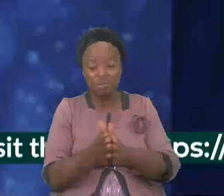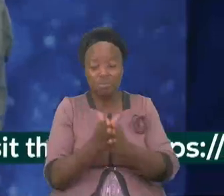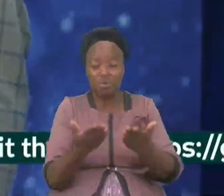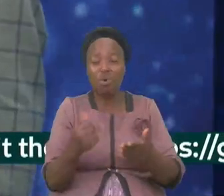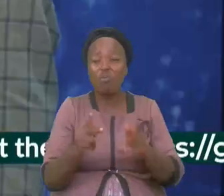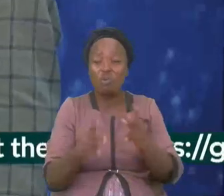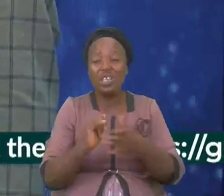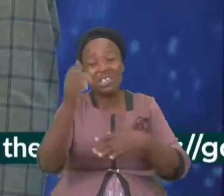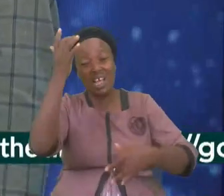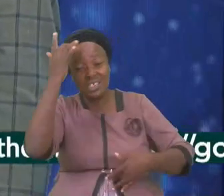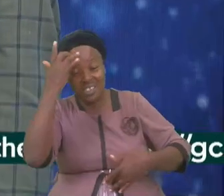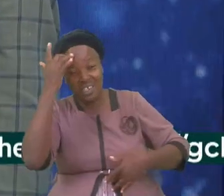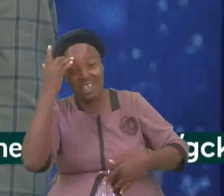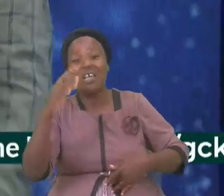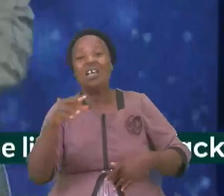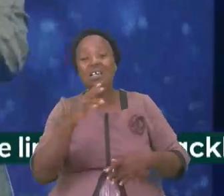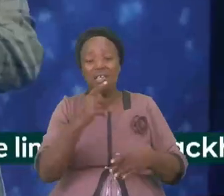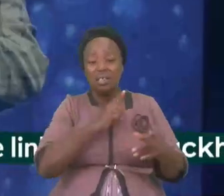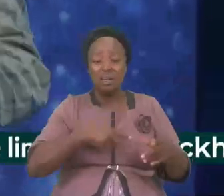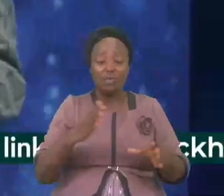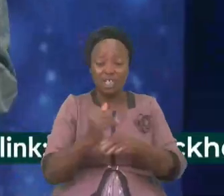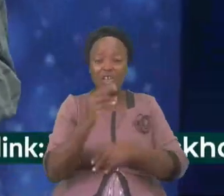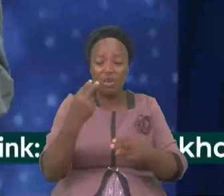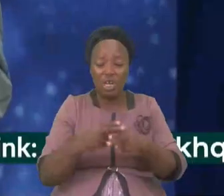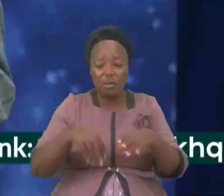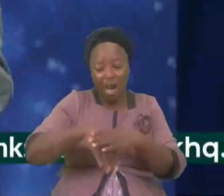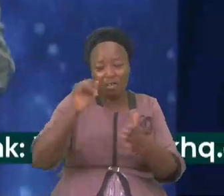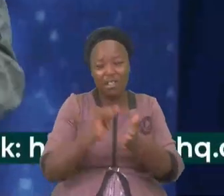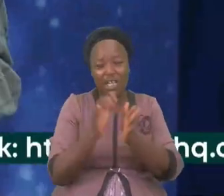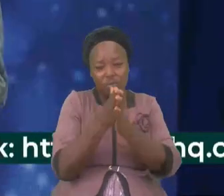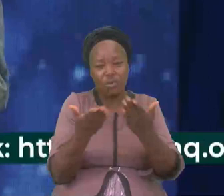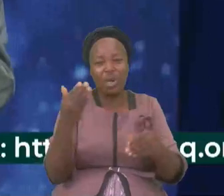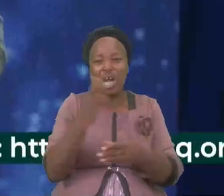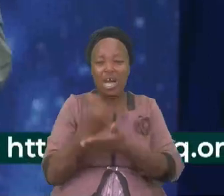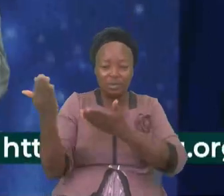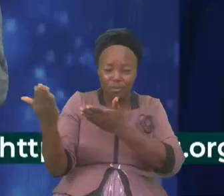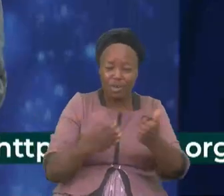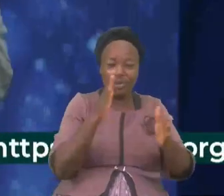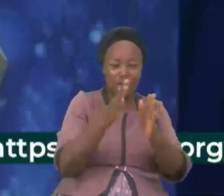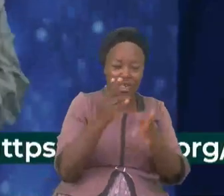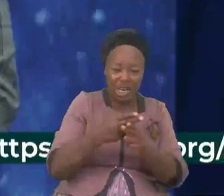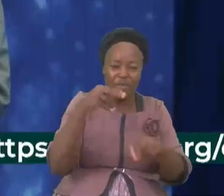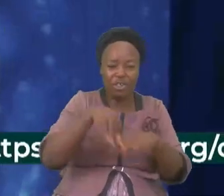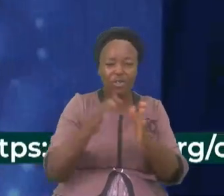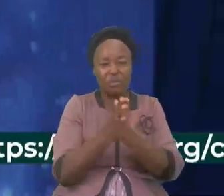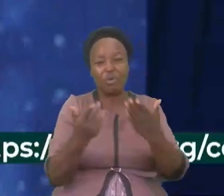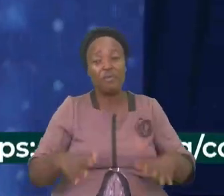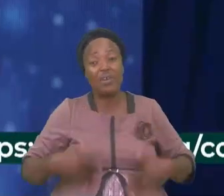du livre de ceux-là qui sont malades de façon incurable. Et il écrira ton nom dans le livre de